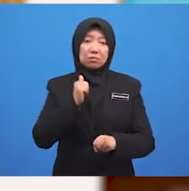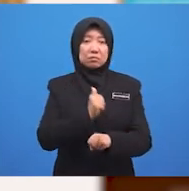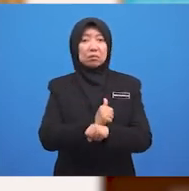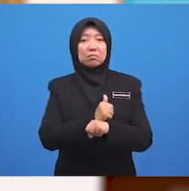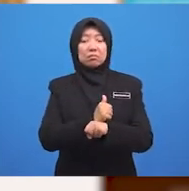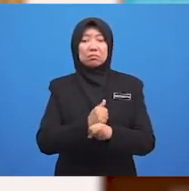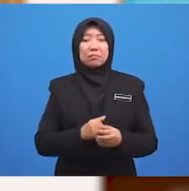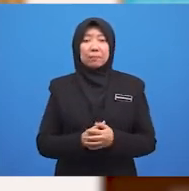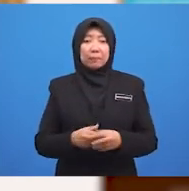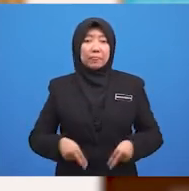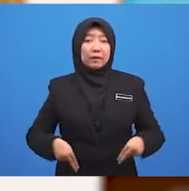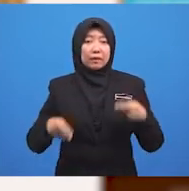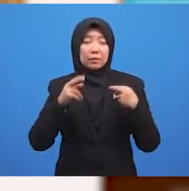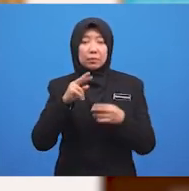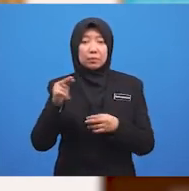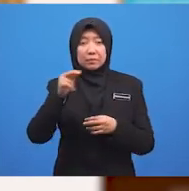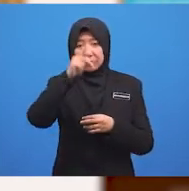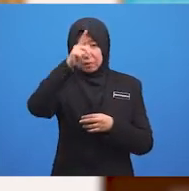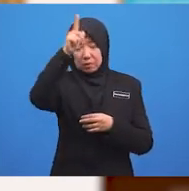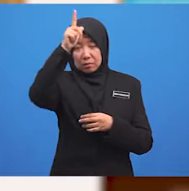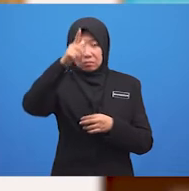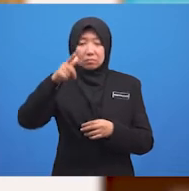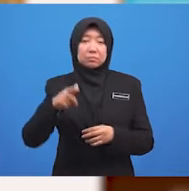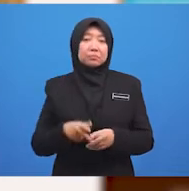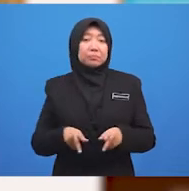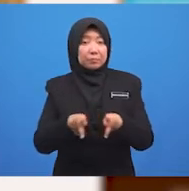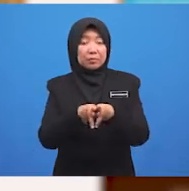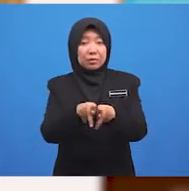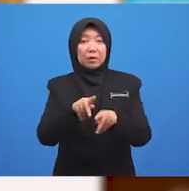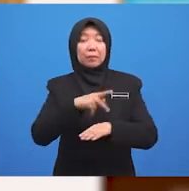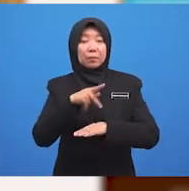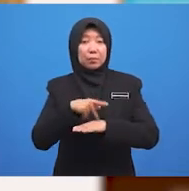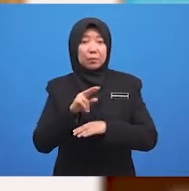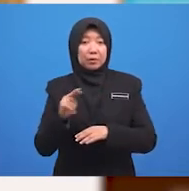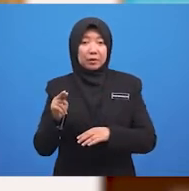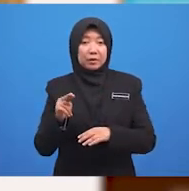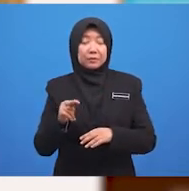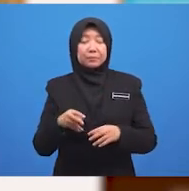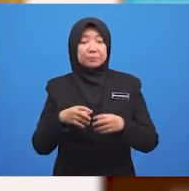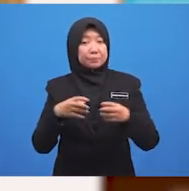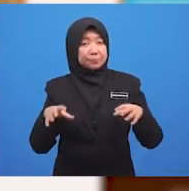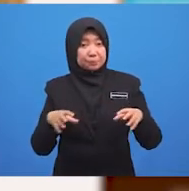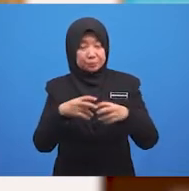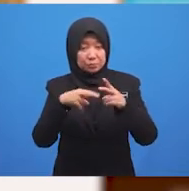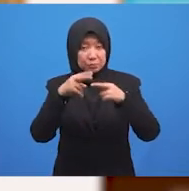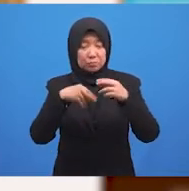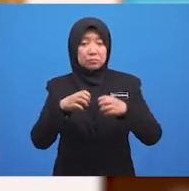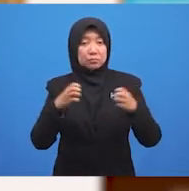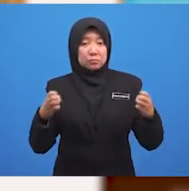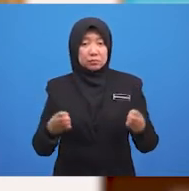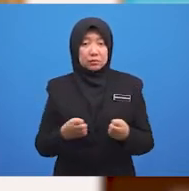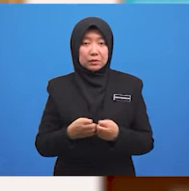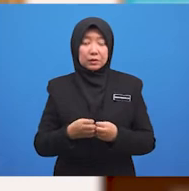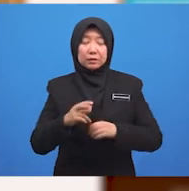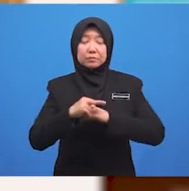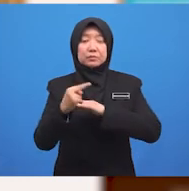liar, iaitu pembalakan, pengkuarian, pembinaan empangan, pertanian